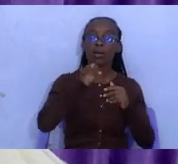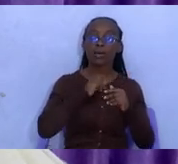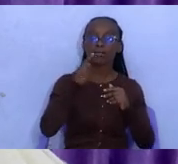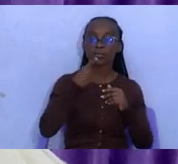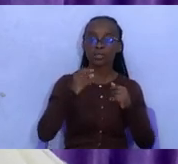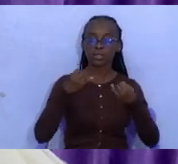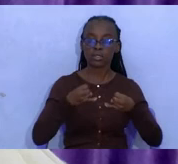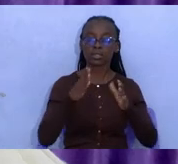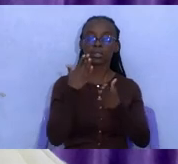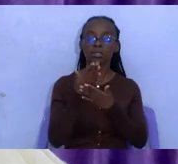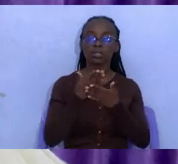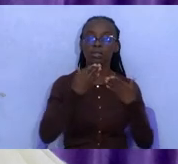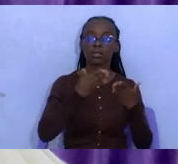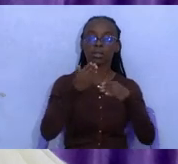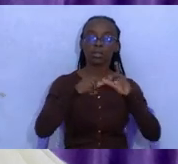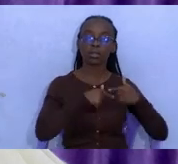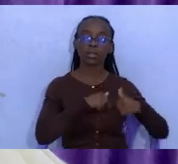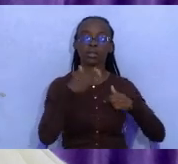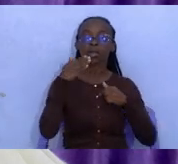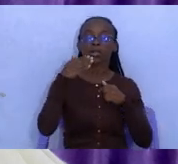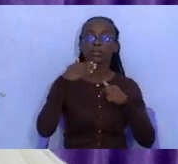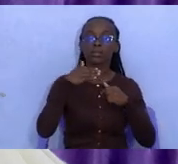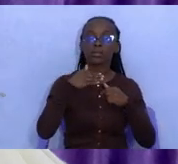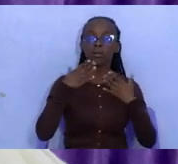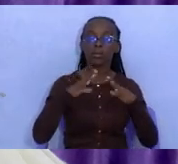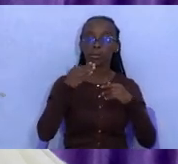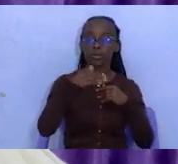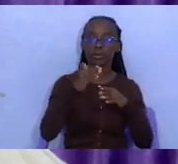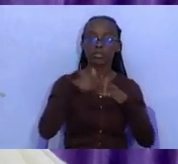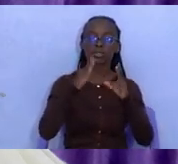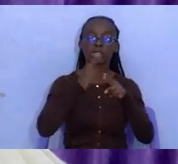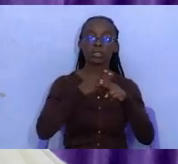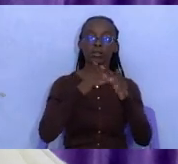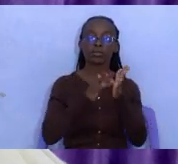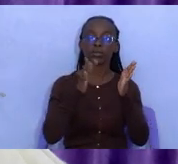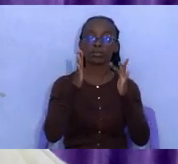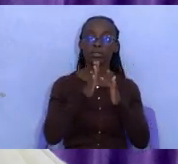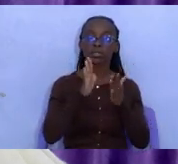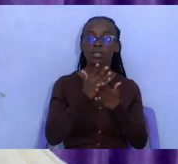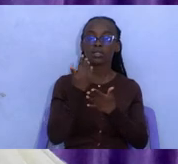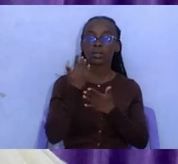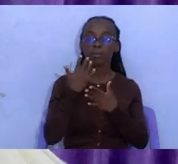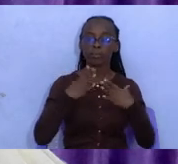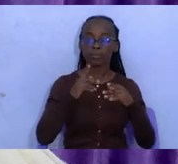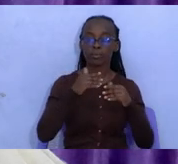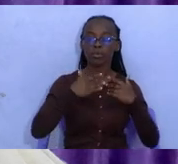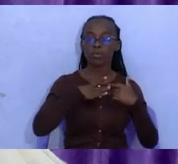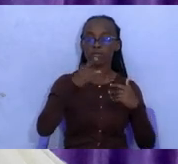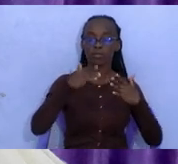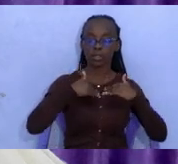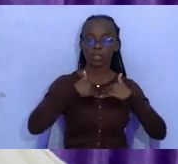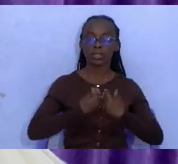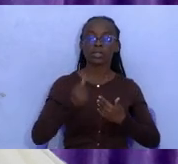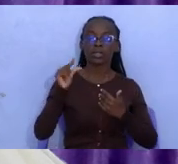Bwana ukaiachilie kwa mioyo za watu wako katika jina la Yesu Kristo. Kuna wale Bwana wamehisi kuchoka, ninaitisha neema